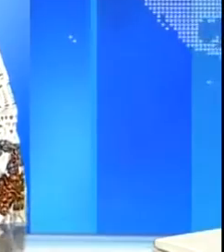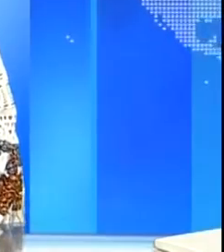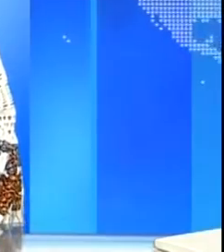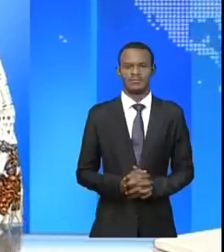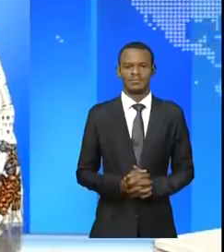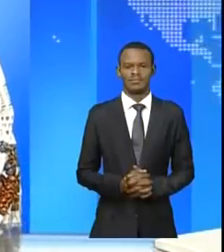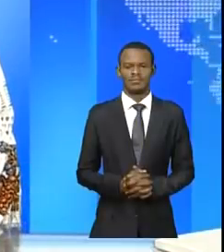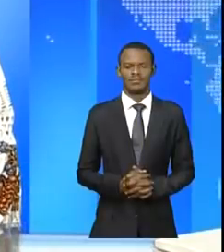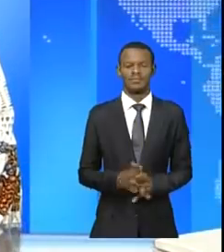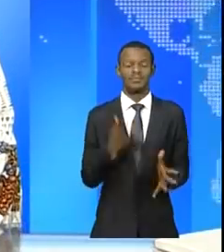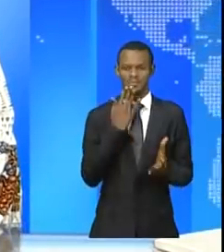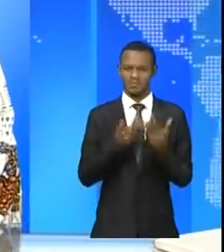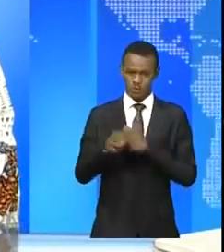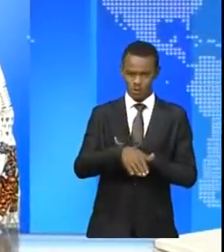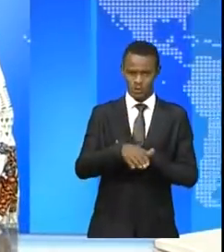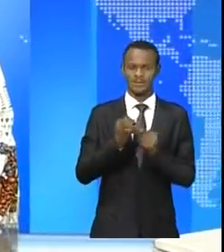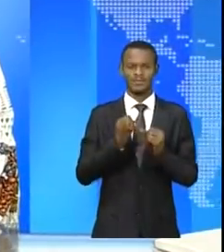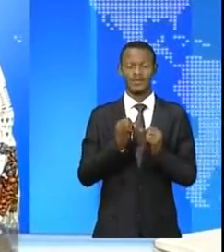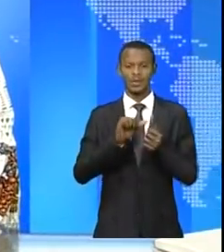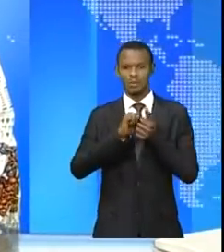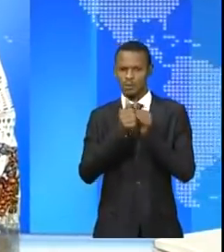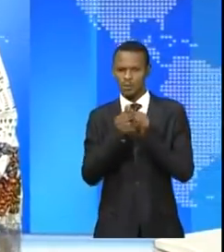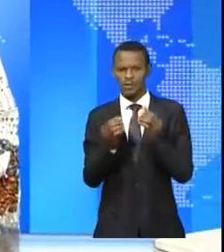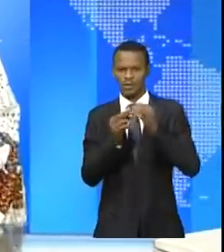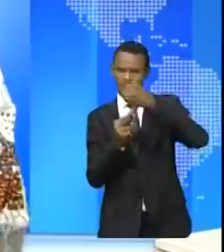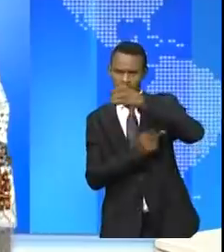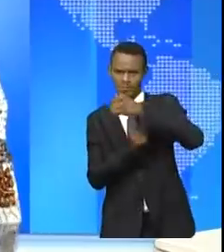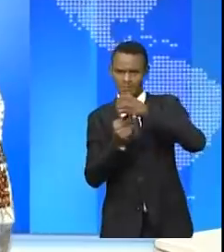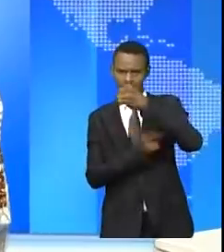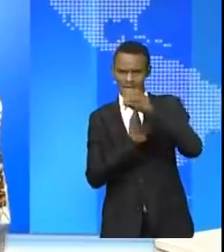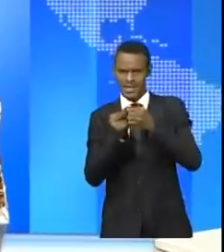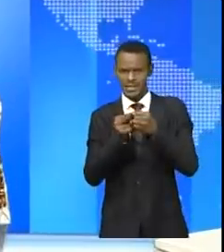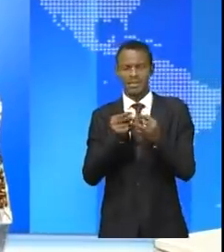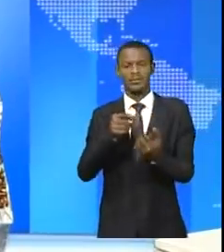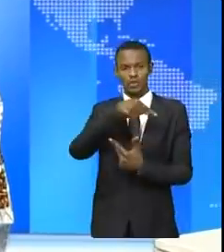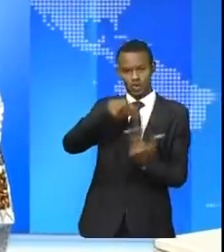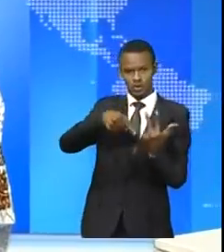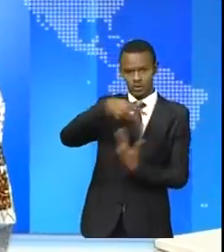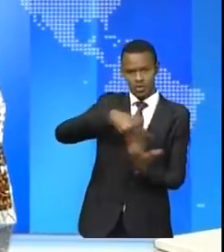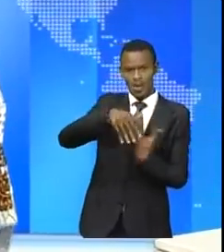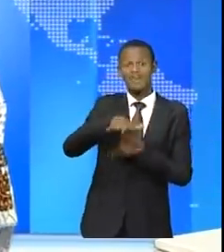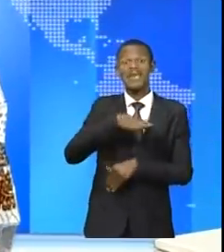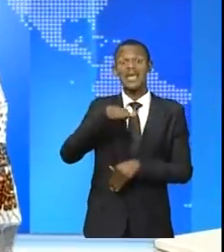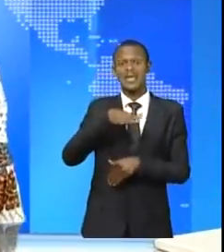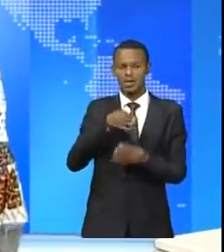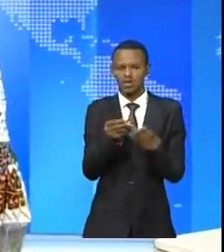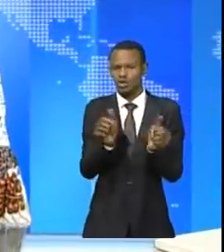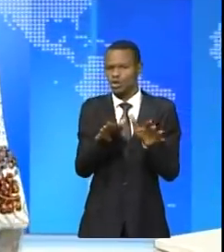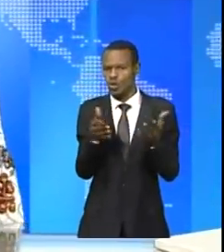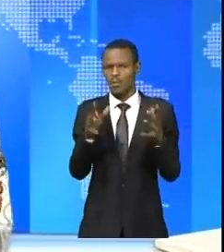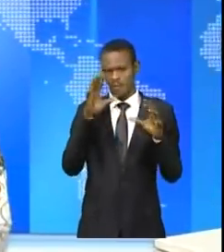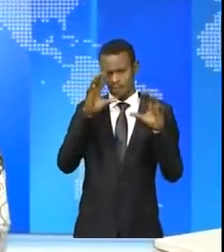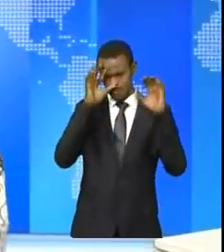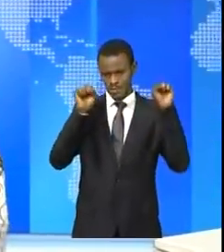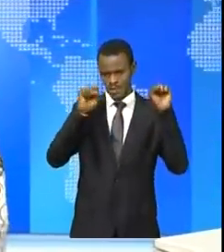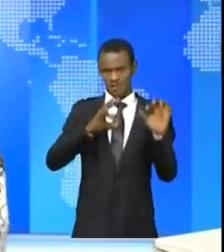Bonsoir. Solution au problème lié au barrage de la Renaissance. Félix-Antoine Tshisekedi en tournée au Soudan, en Égypte et en Éthiopie. Le chef de